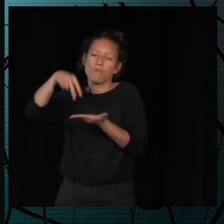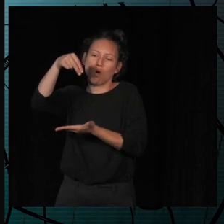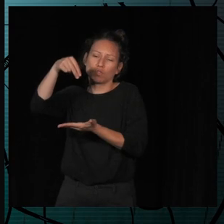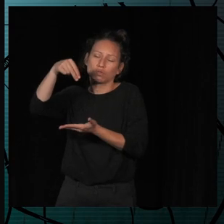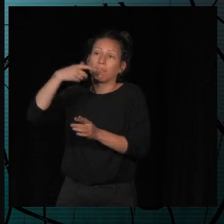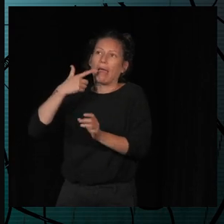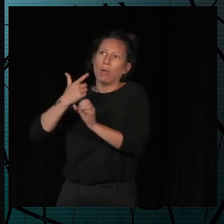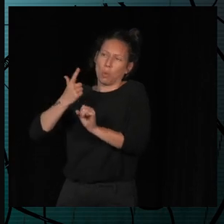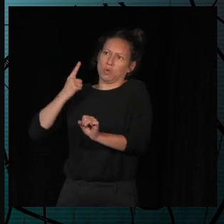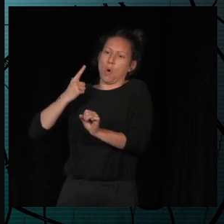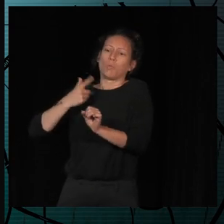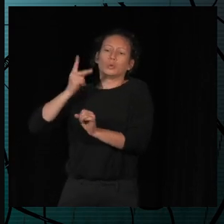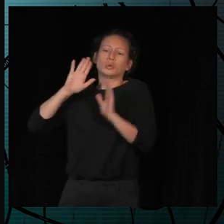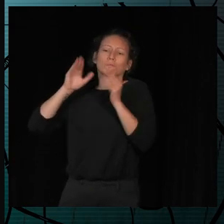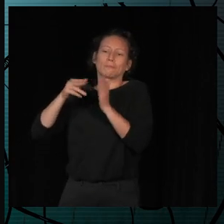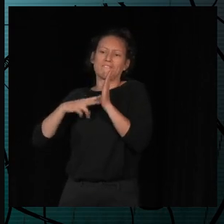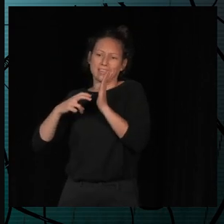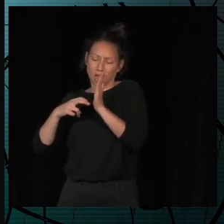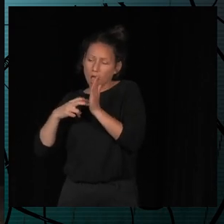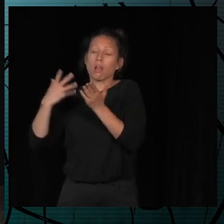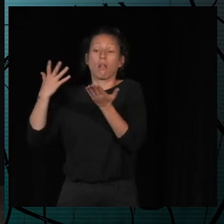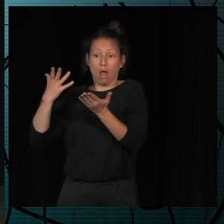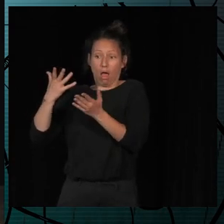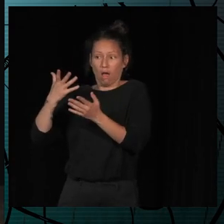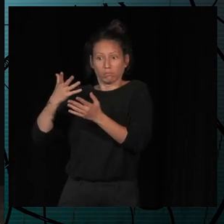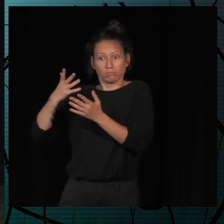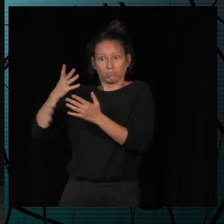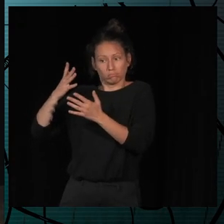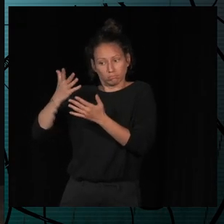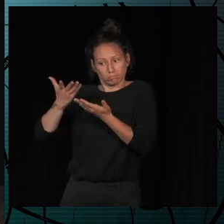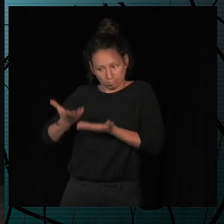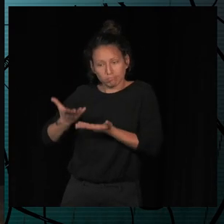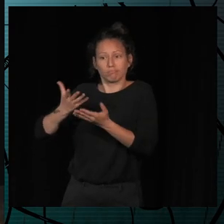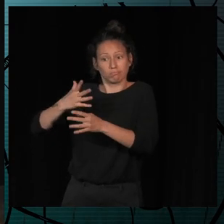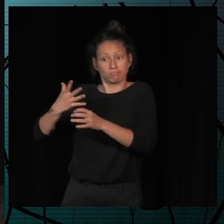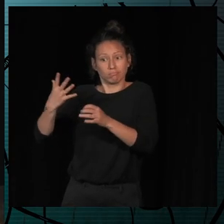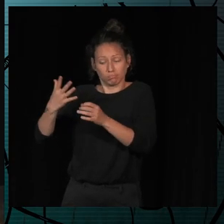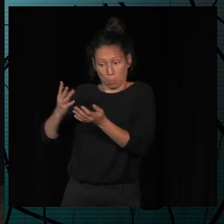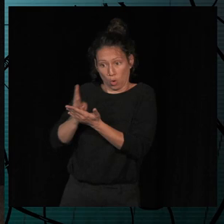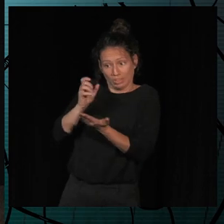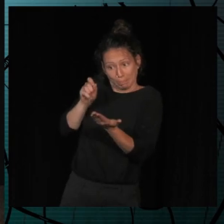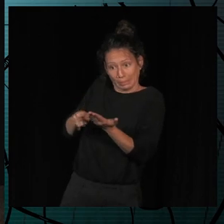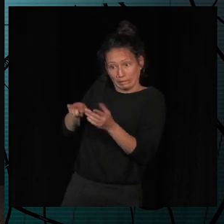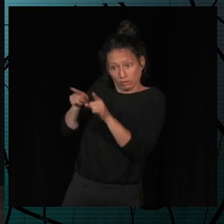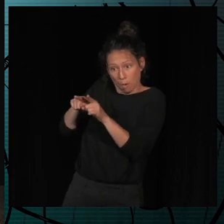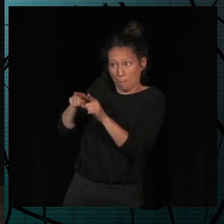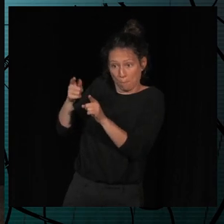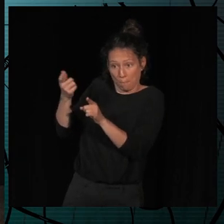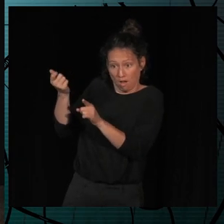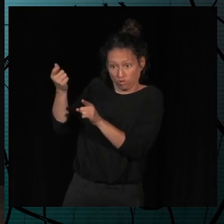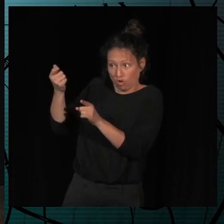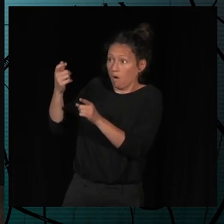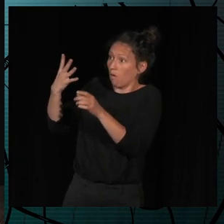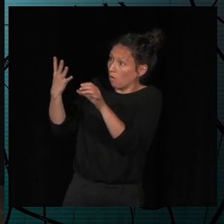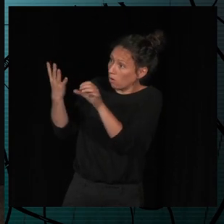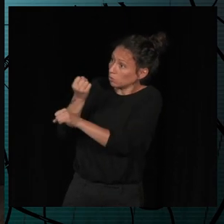versaill là ce projetl a remporté un appel à manifestation d'intérêt avec beaucoup d'argent en terme